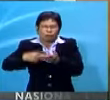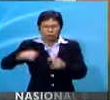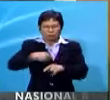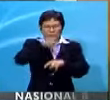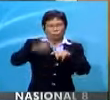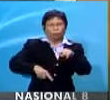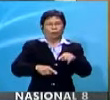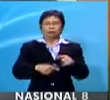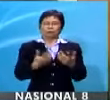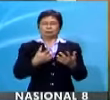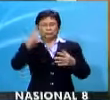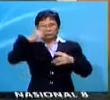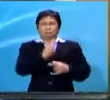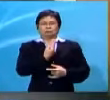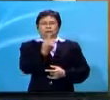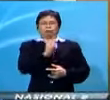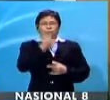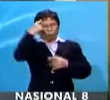buat